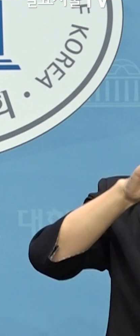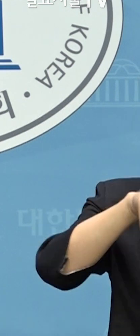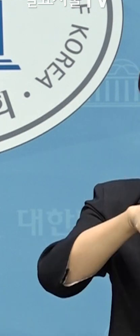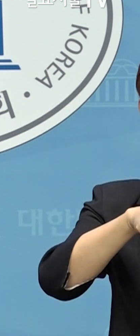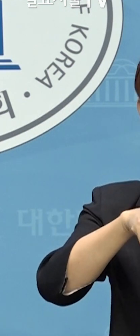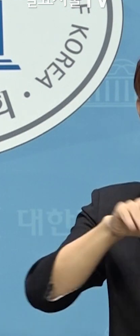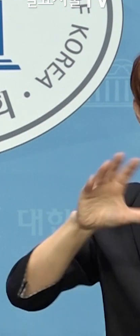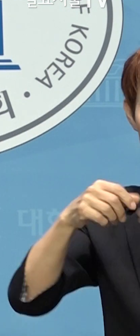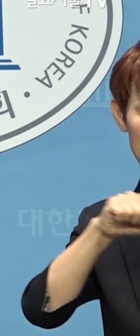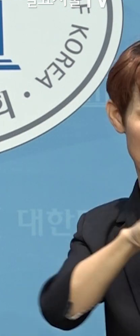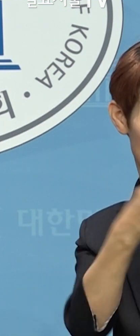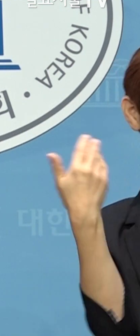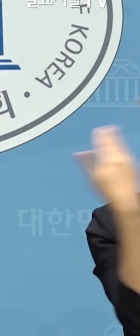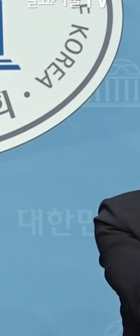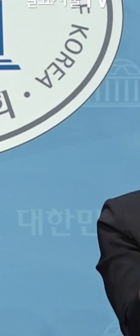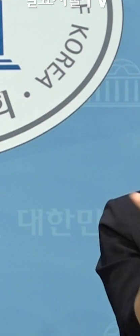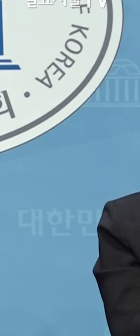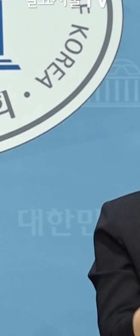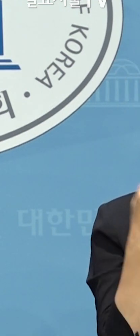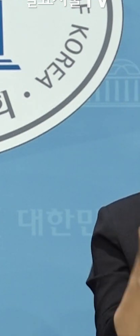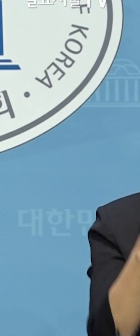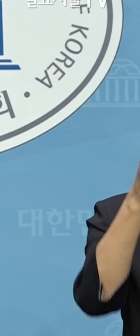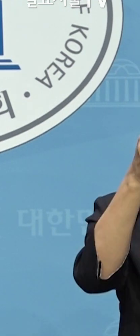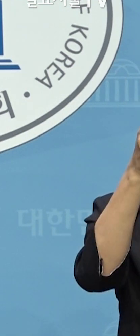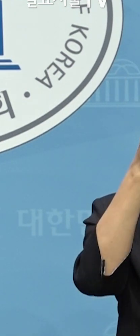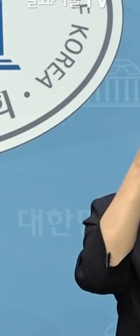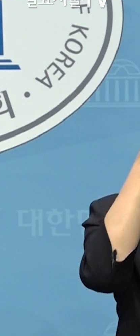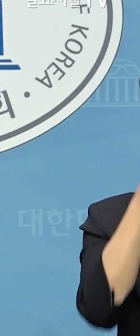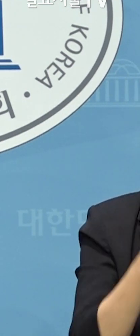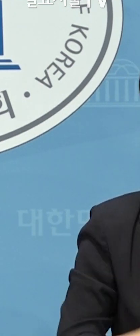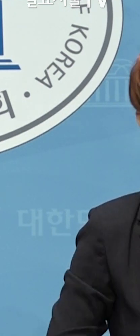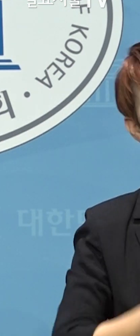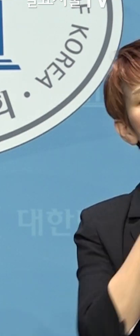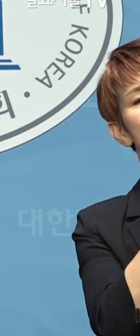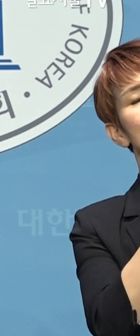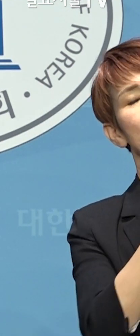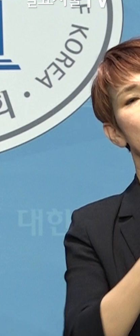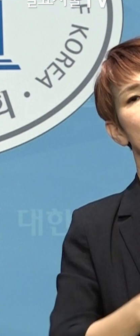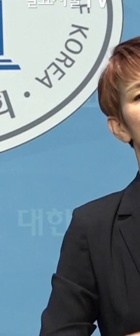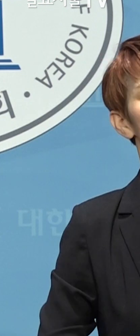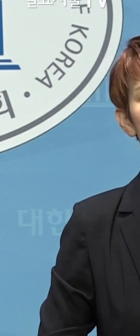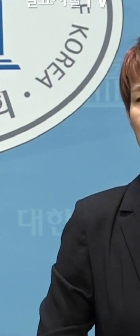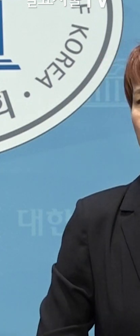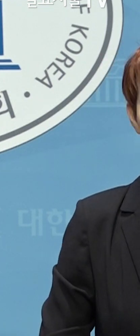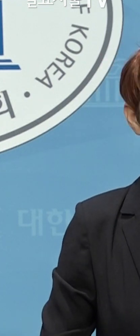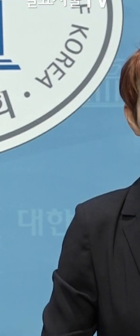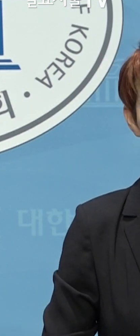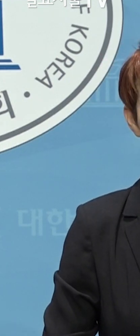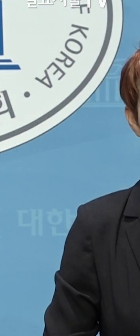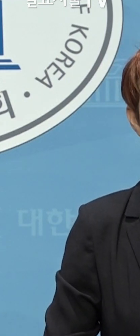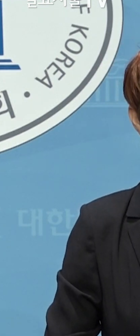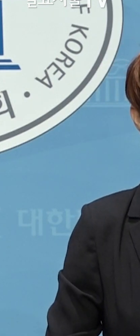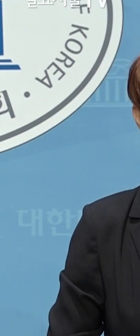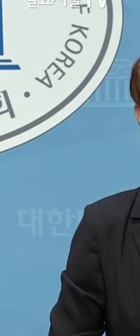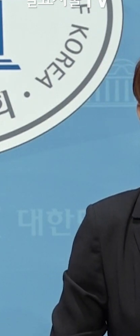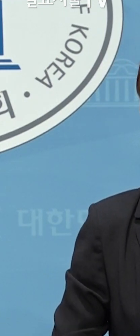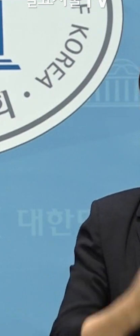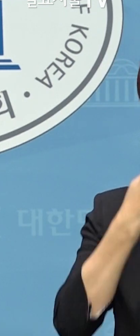처리를 맞고도 고집을 부리는 대통의 모습이었습니다